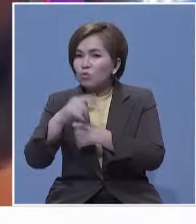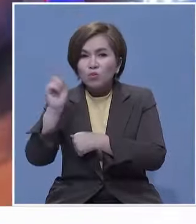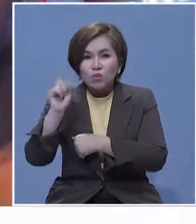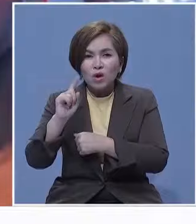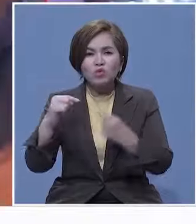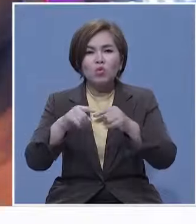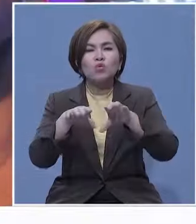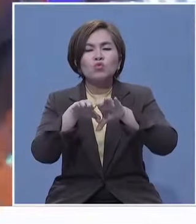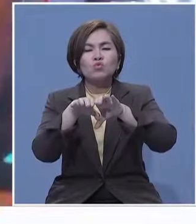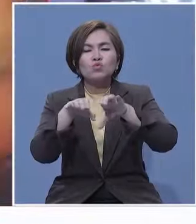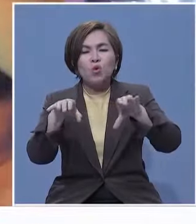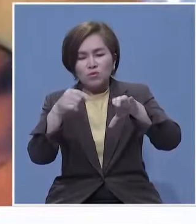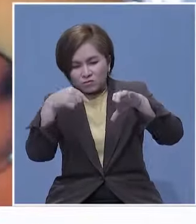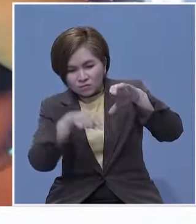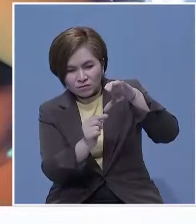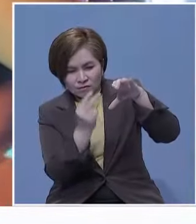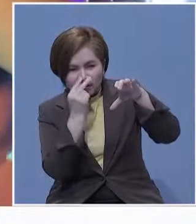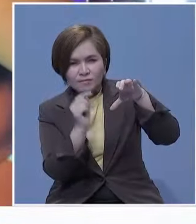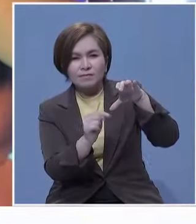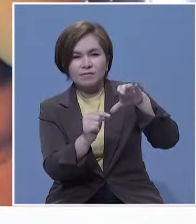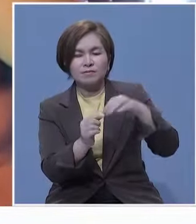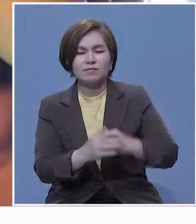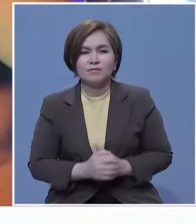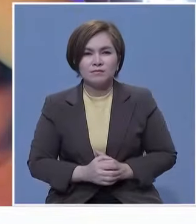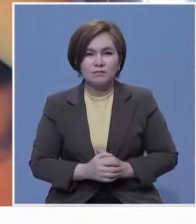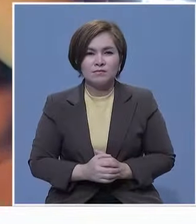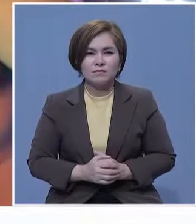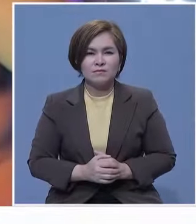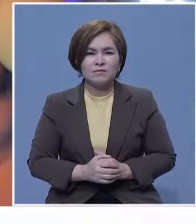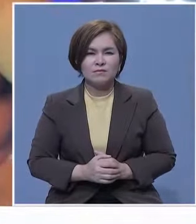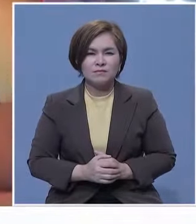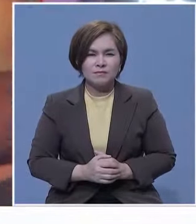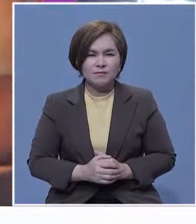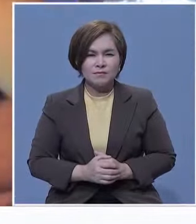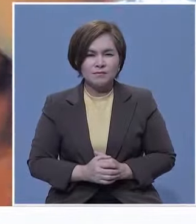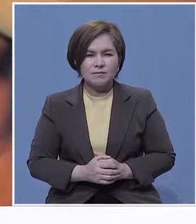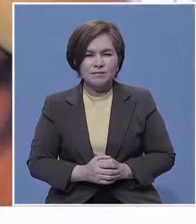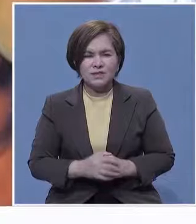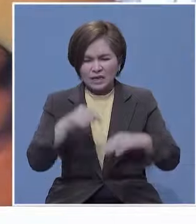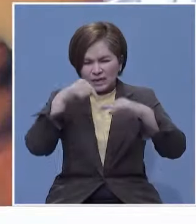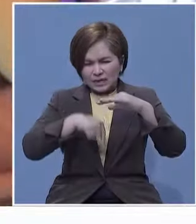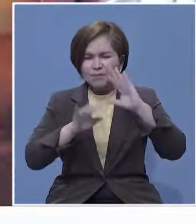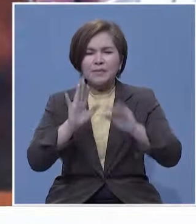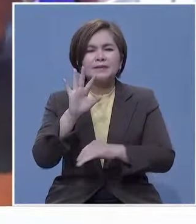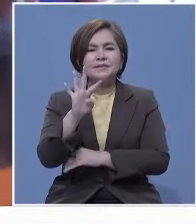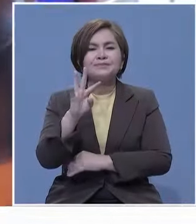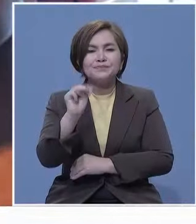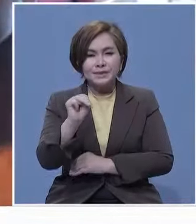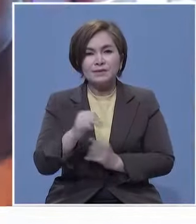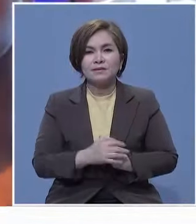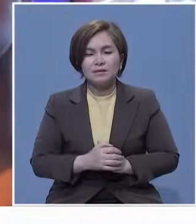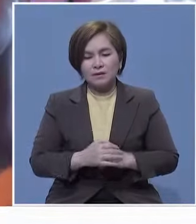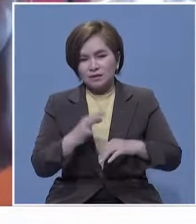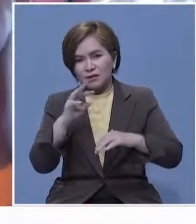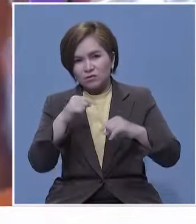บนท่อครับในท่อในหัวเจาะข้างในครับครับผมข้างล่างประมาณลบ4เมตรระยะที่ไป